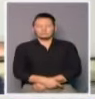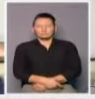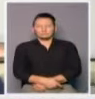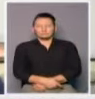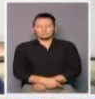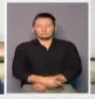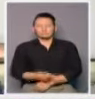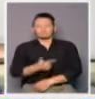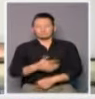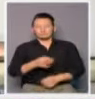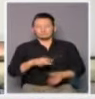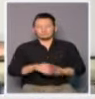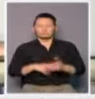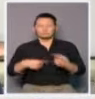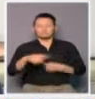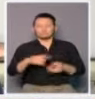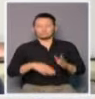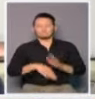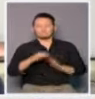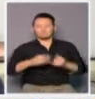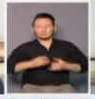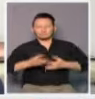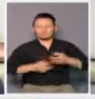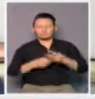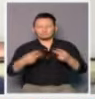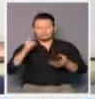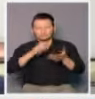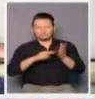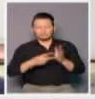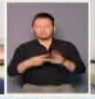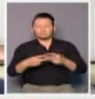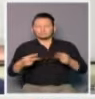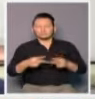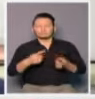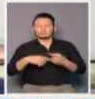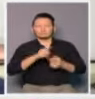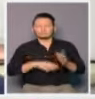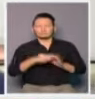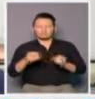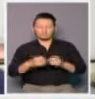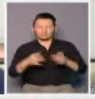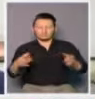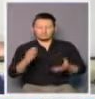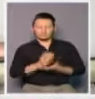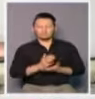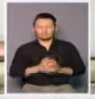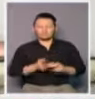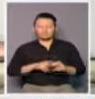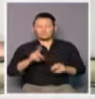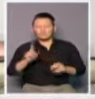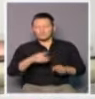бизнес поставлен на уровень международной планки. Технологические процессы,